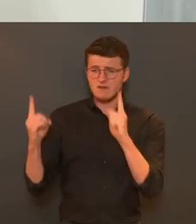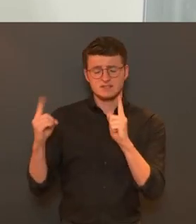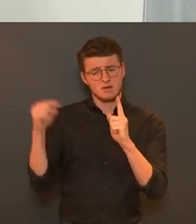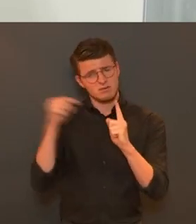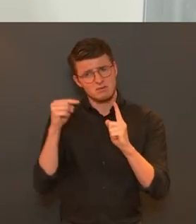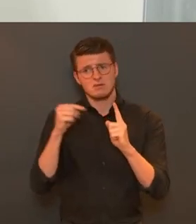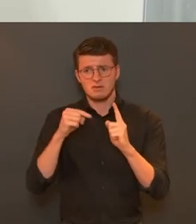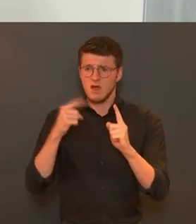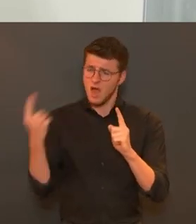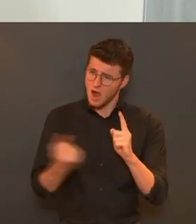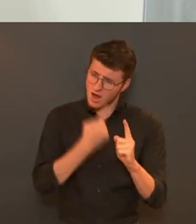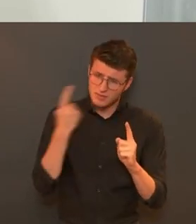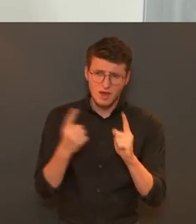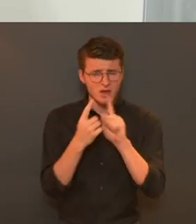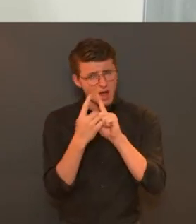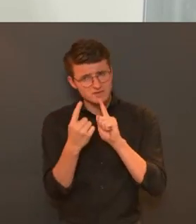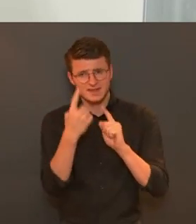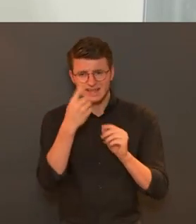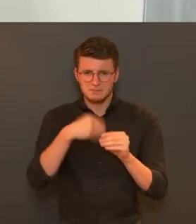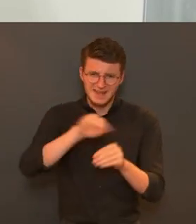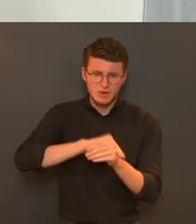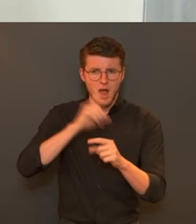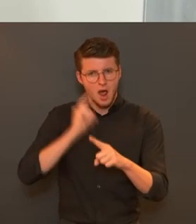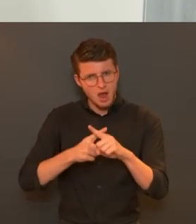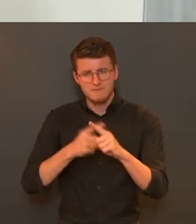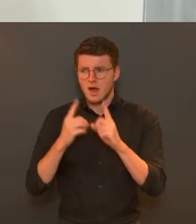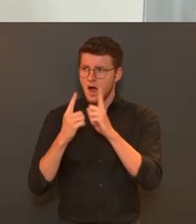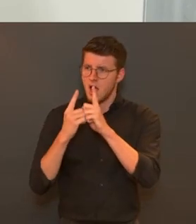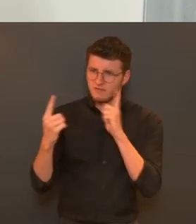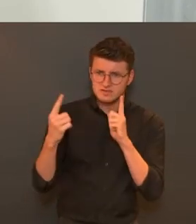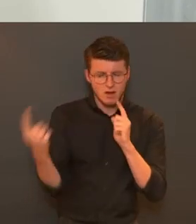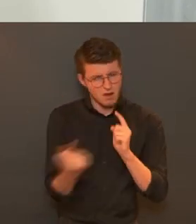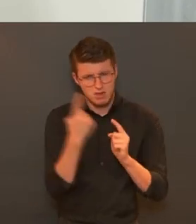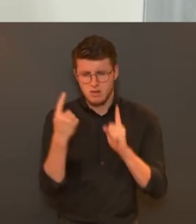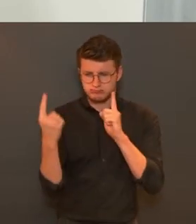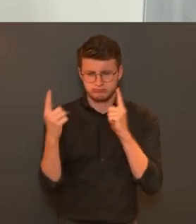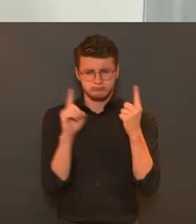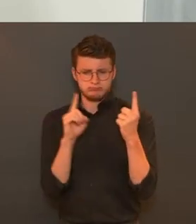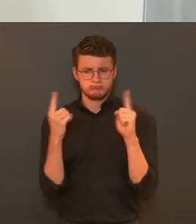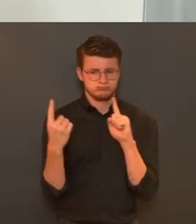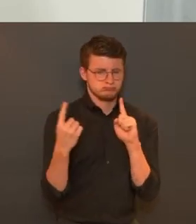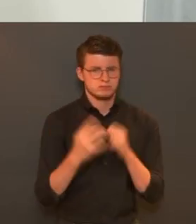est essentielle. Gardez toujours ce 1,5 mètre de distance.